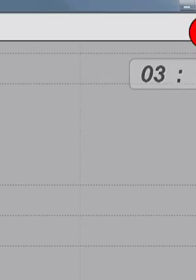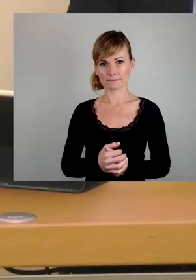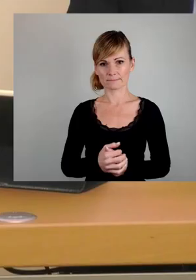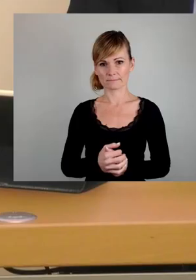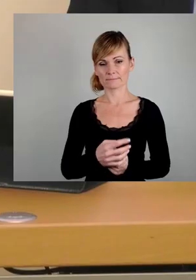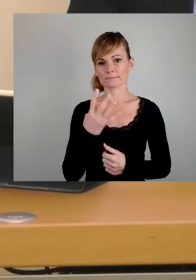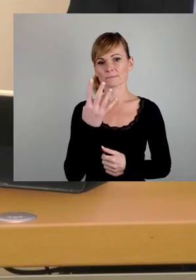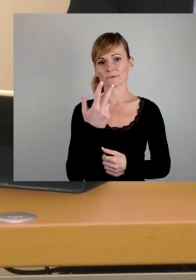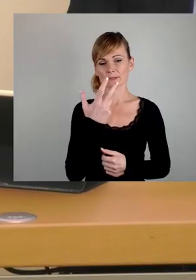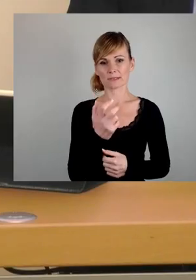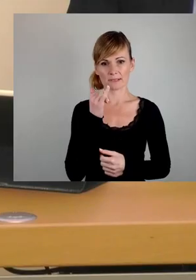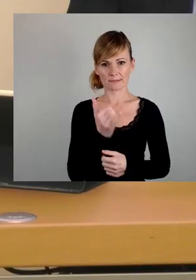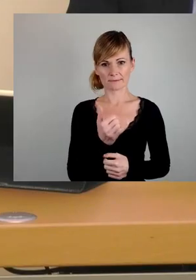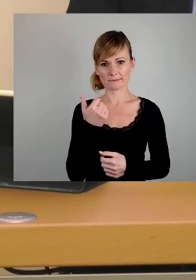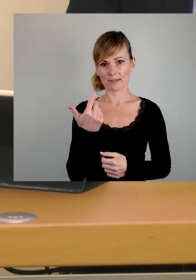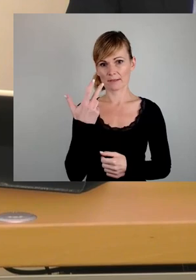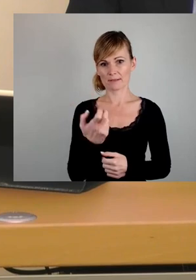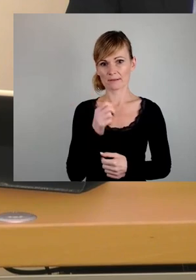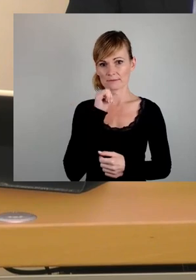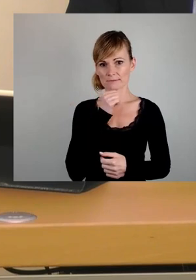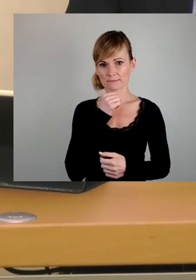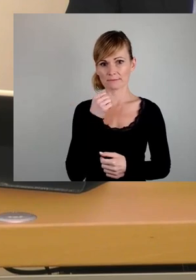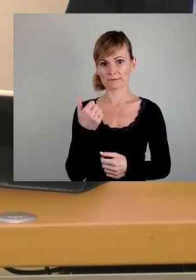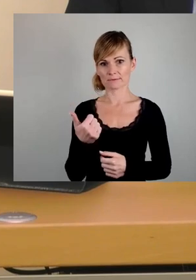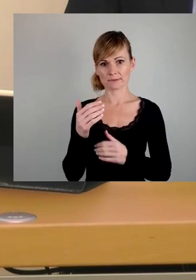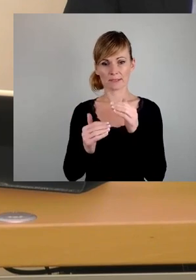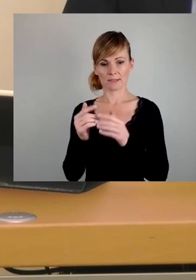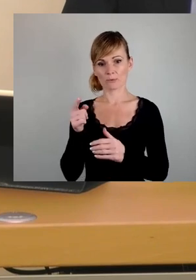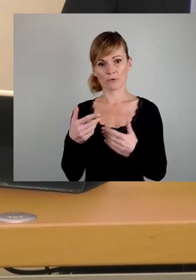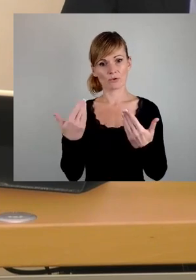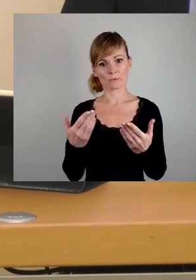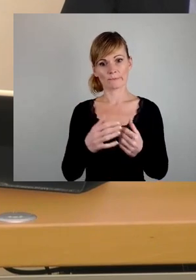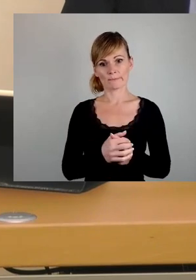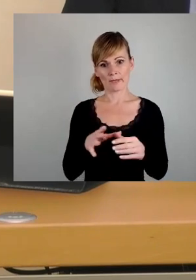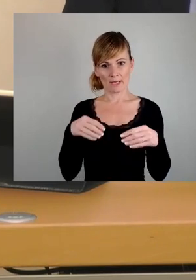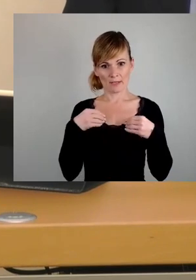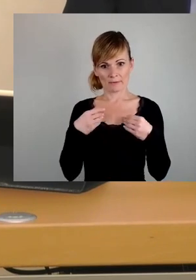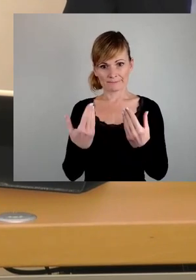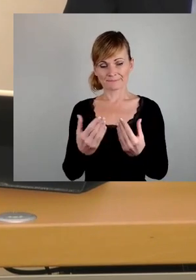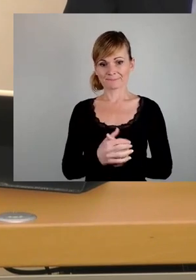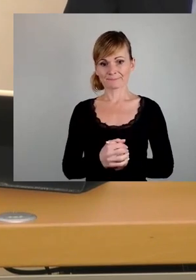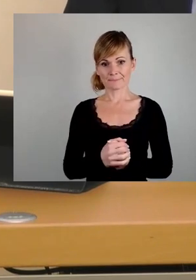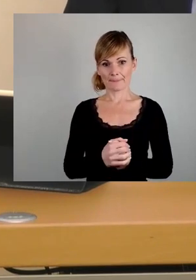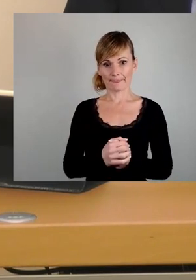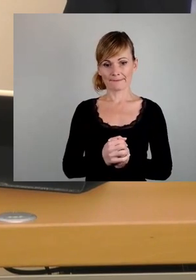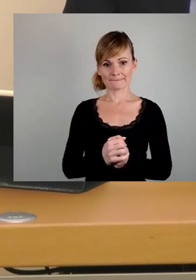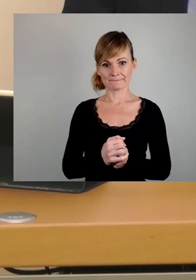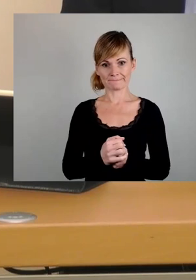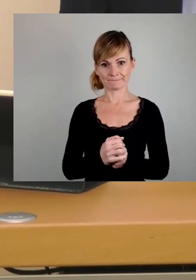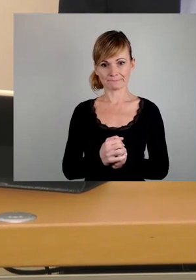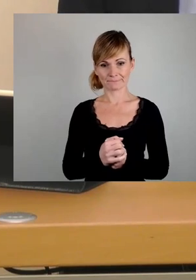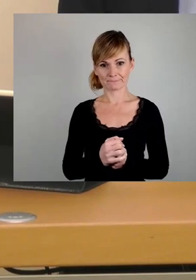Vierunddreißig Ja-Stimmen, 31 Nein-Stimmen, 1 Enthaltung, damit so angenommen. Dann haben wir den